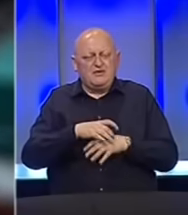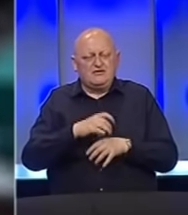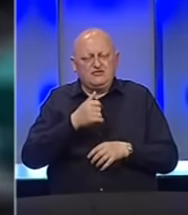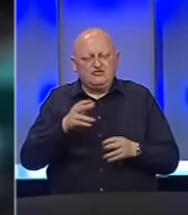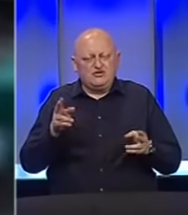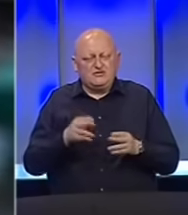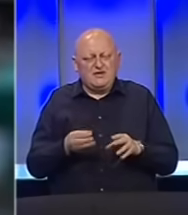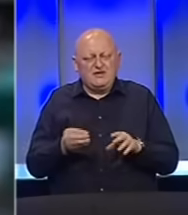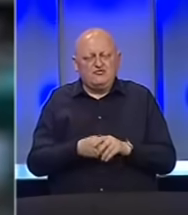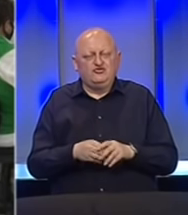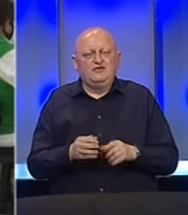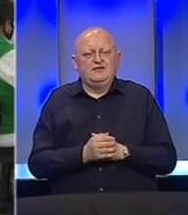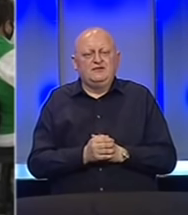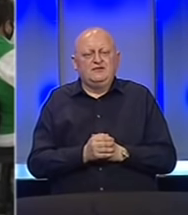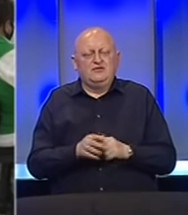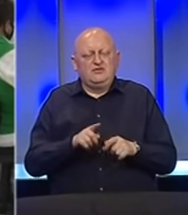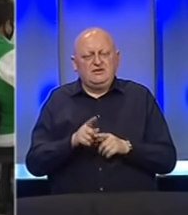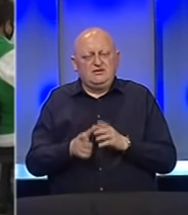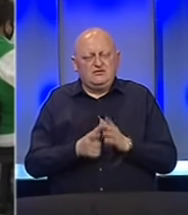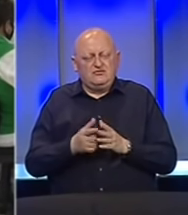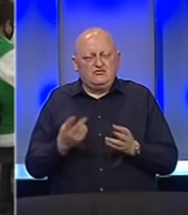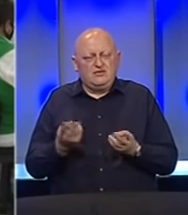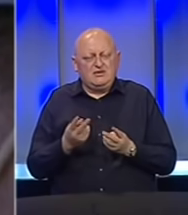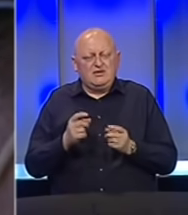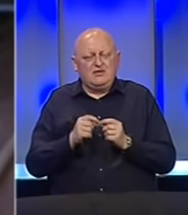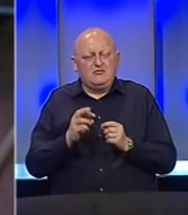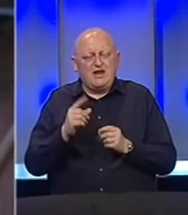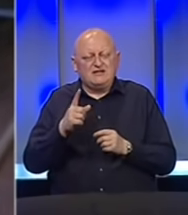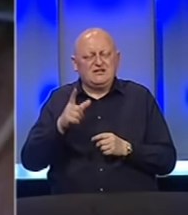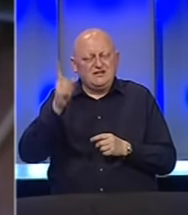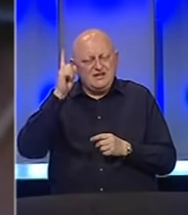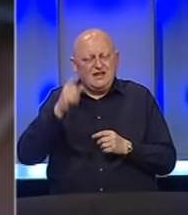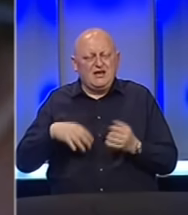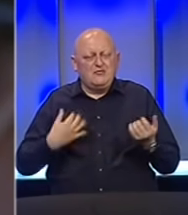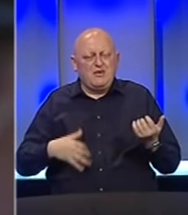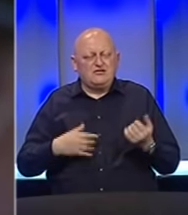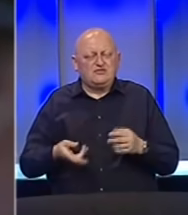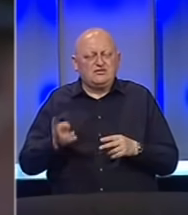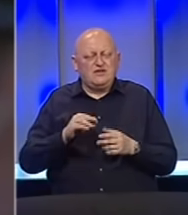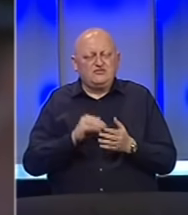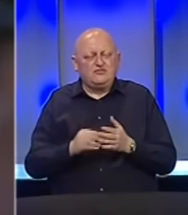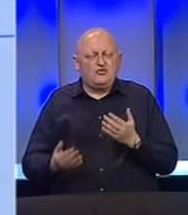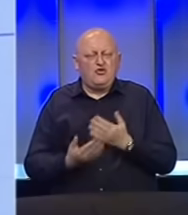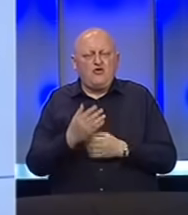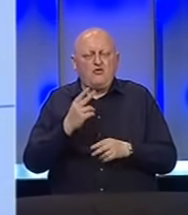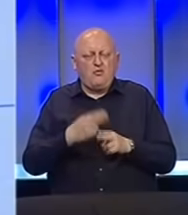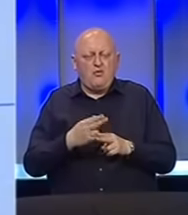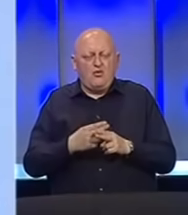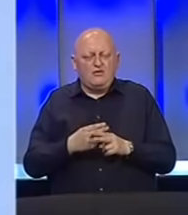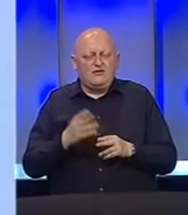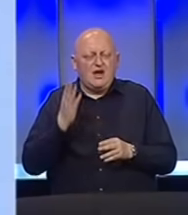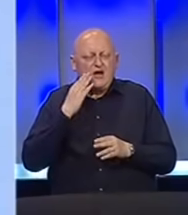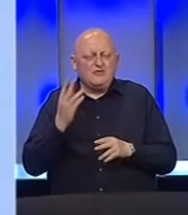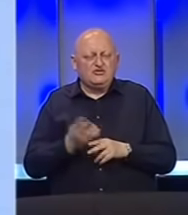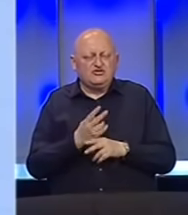što je smanjen budžet. Istovremeno, zemlje kao što su Brazil, Indija i Meksiko bilježe najveći broj novooboljelih. Sjedinjene